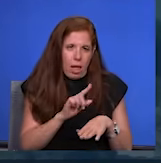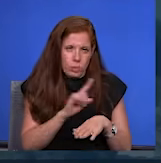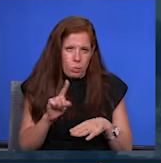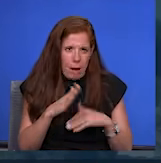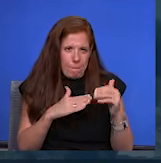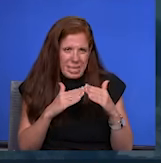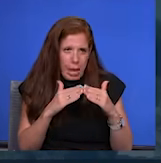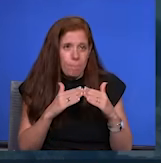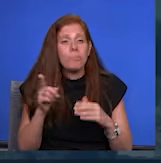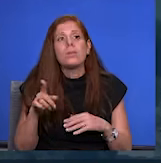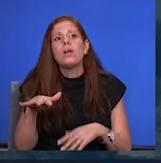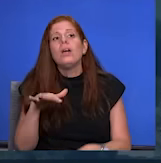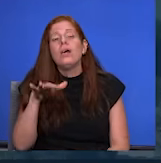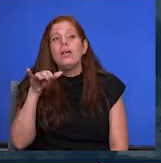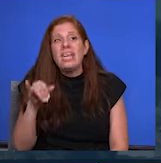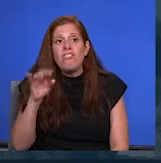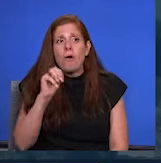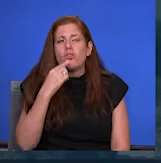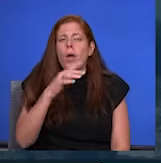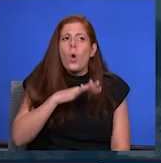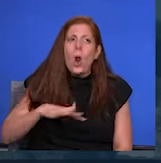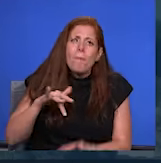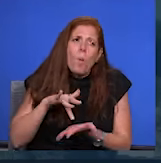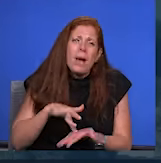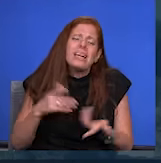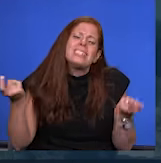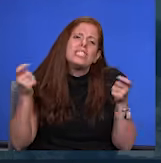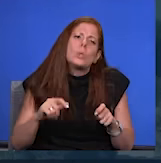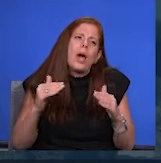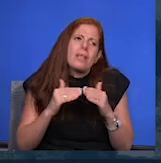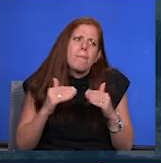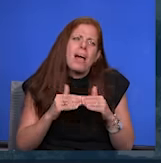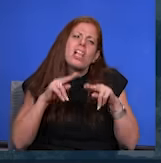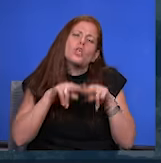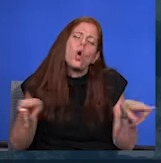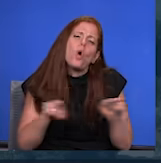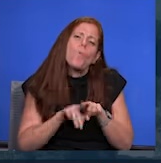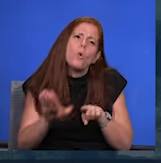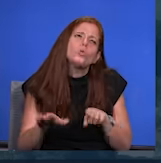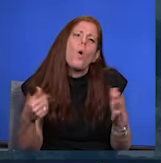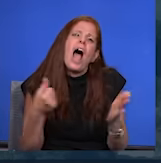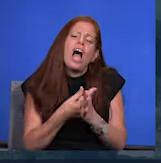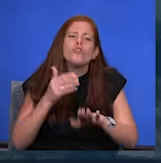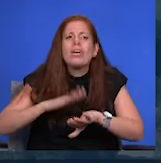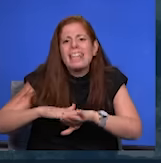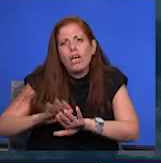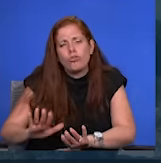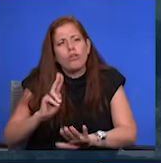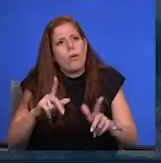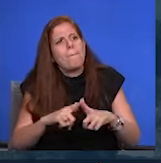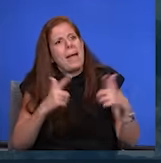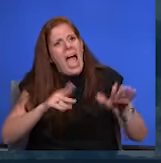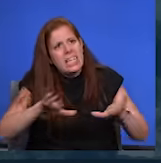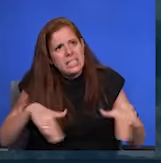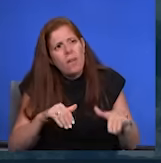כל המתחם של בית המגורים כרגע זה לסגור את הבית, להשאיר אותו כמו שהוא עד שנכשיר. יש שם בריכת שחייה גדולה ואנחנו